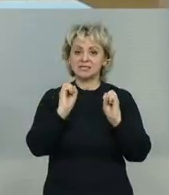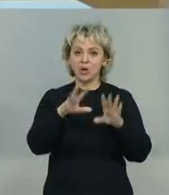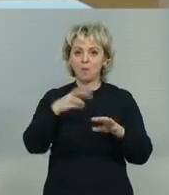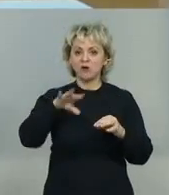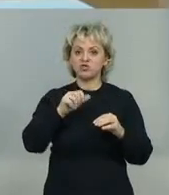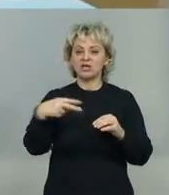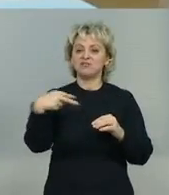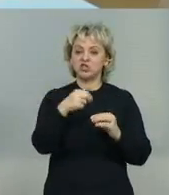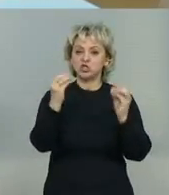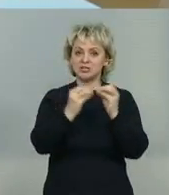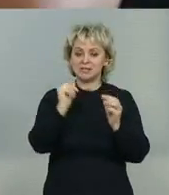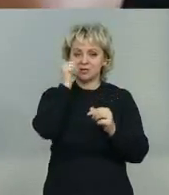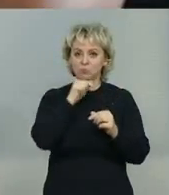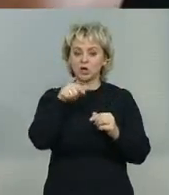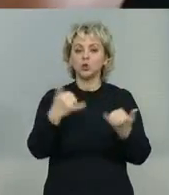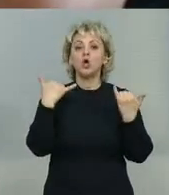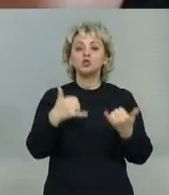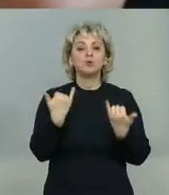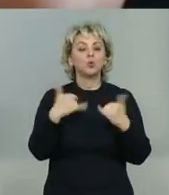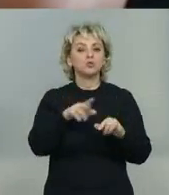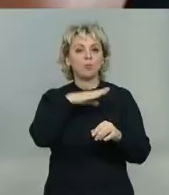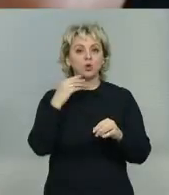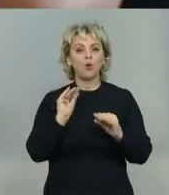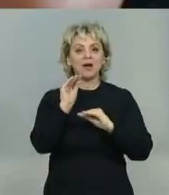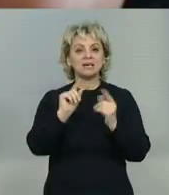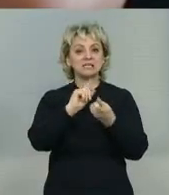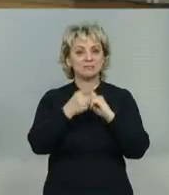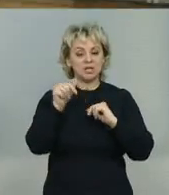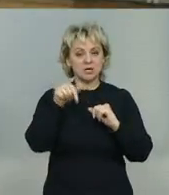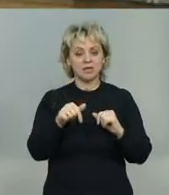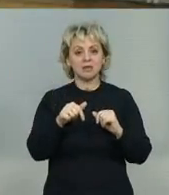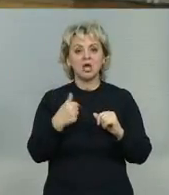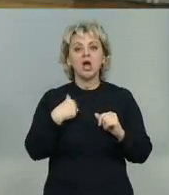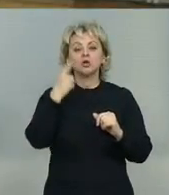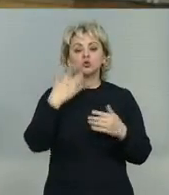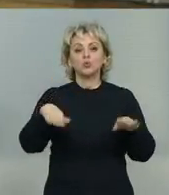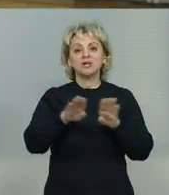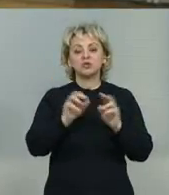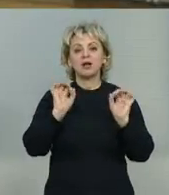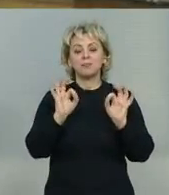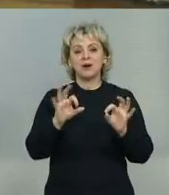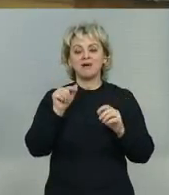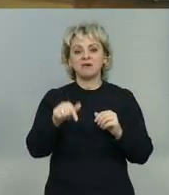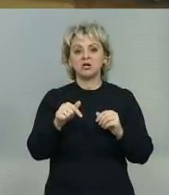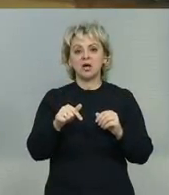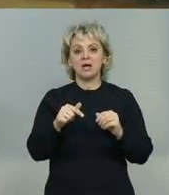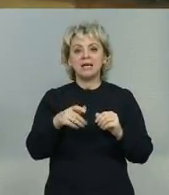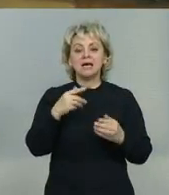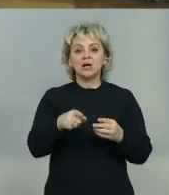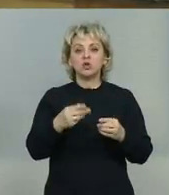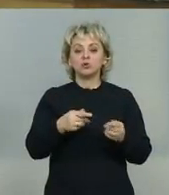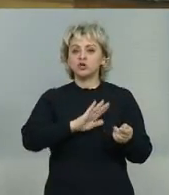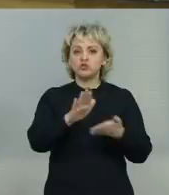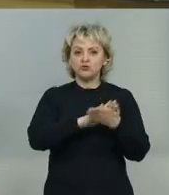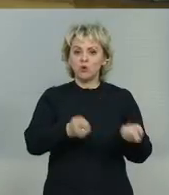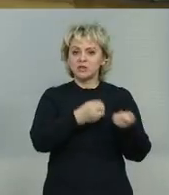Мовчан еще в 2010 году. И теперь удивлен многочисленными изменениями. Я думаю, так правильно, наверное, что ничего не проносить, там